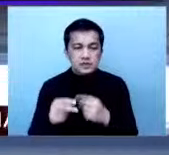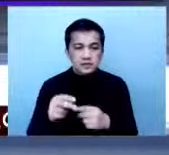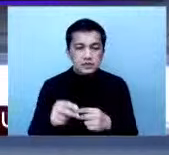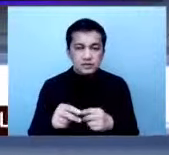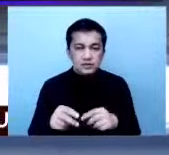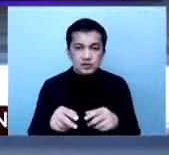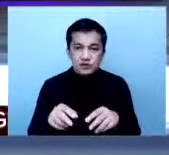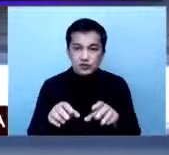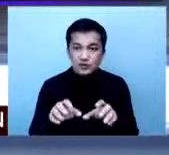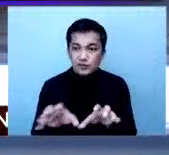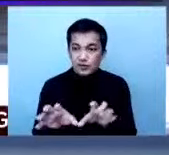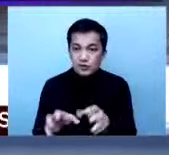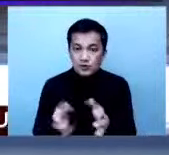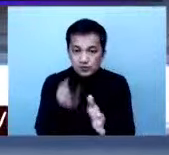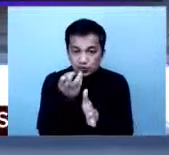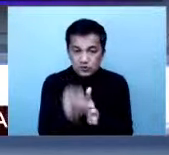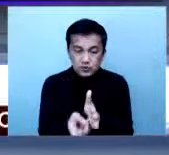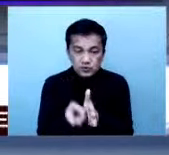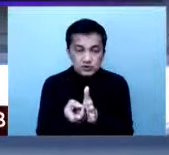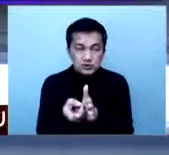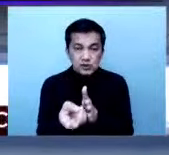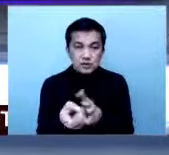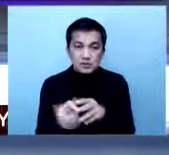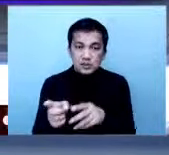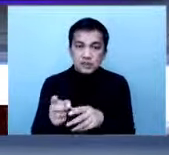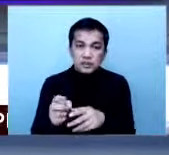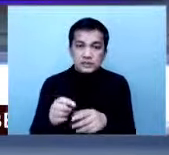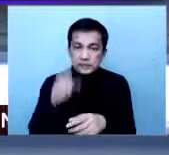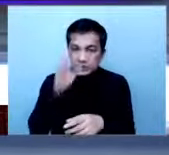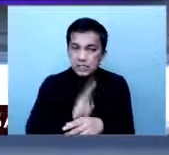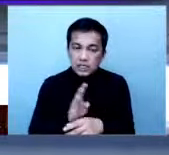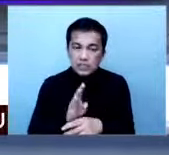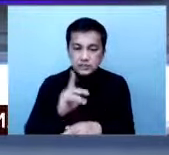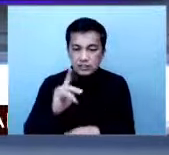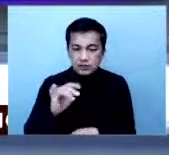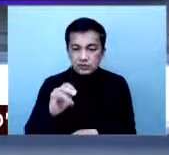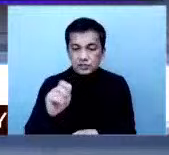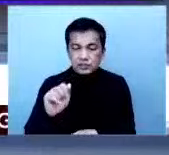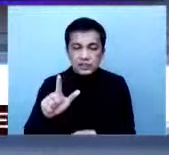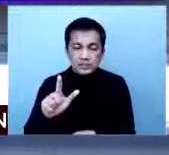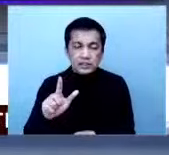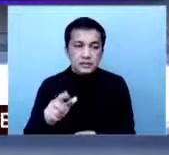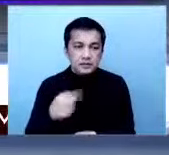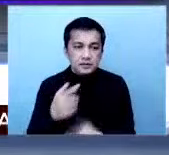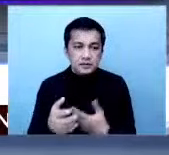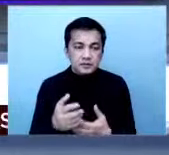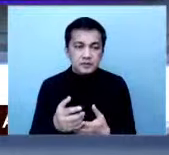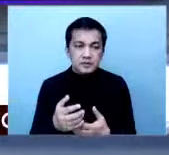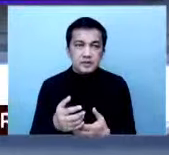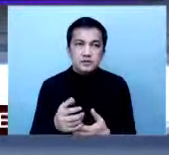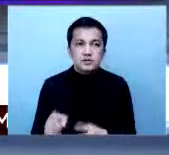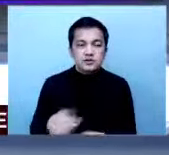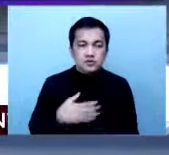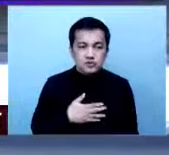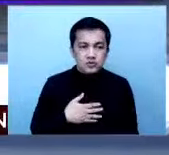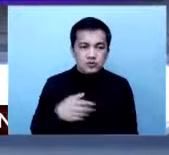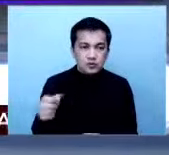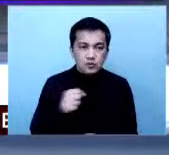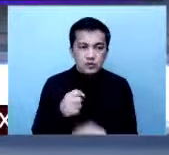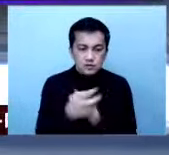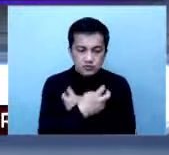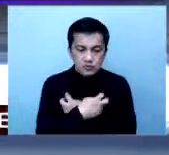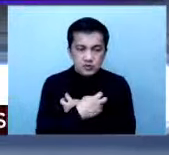sementeryo sa coronadal city ang mga may kagagawan niyan posible raw na gustong kumuha ng buto ng tao para gawing